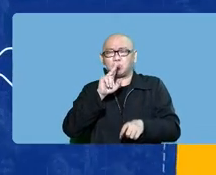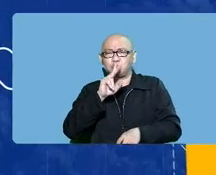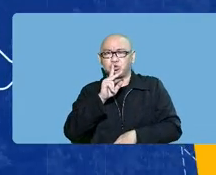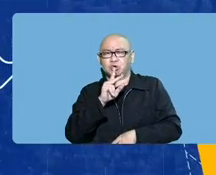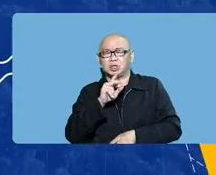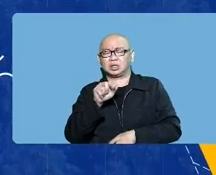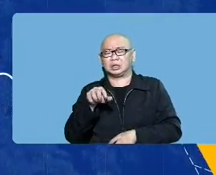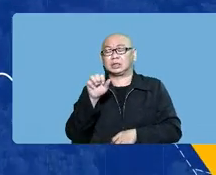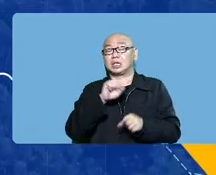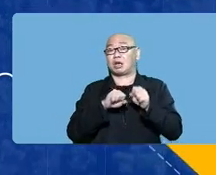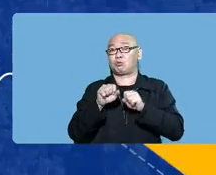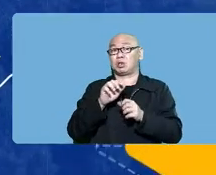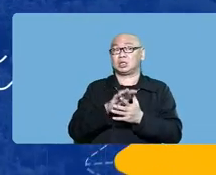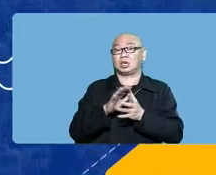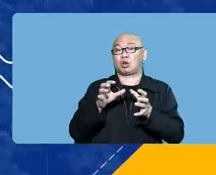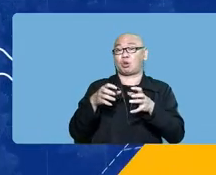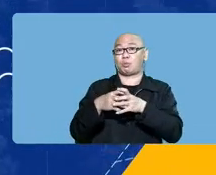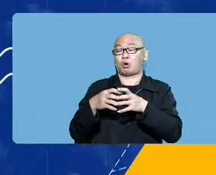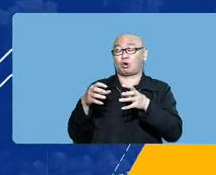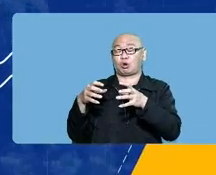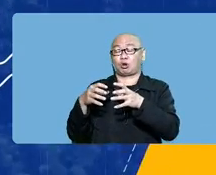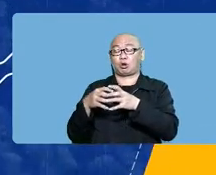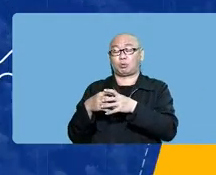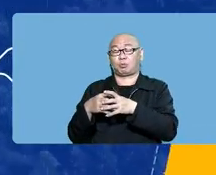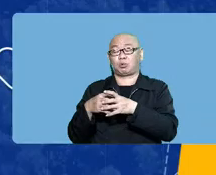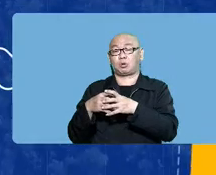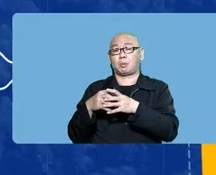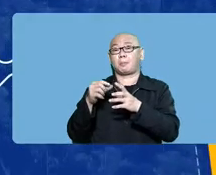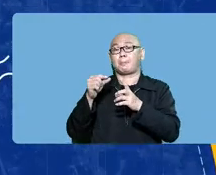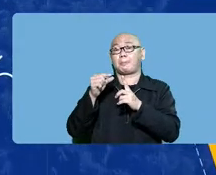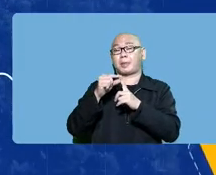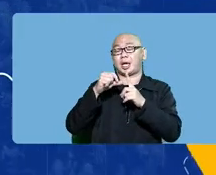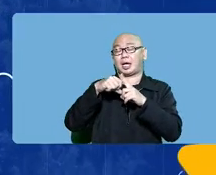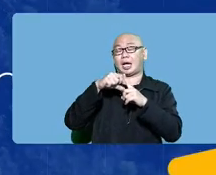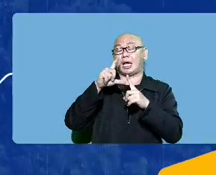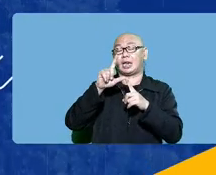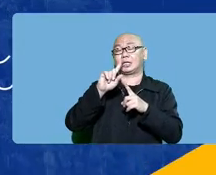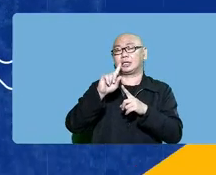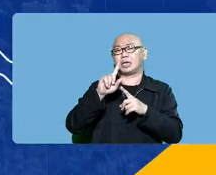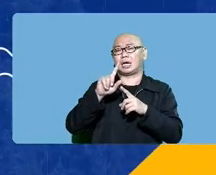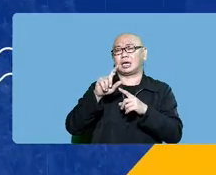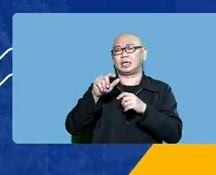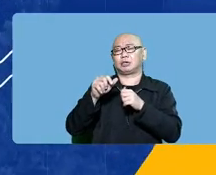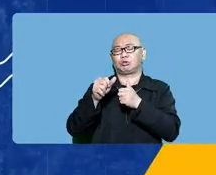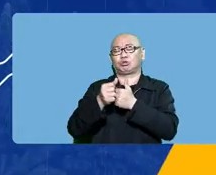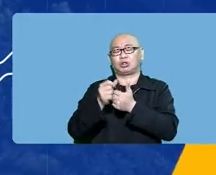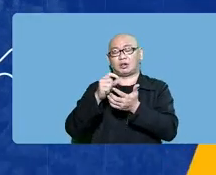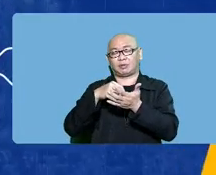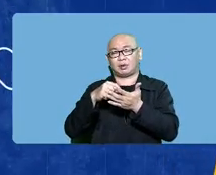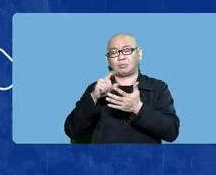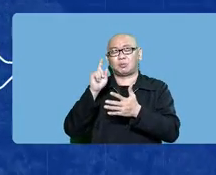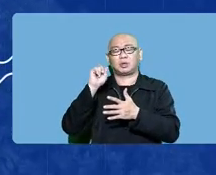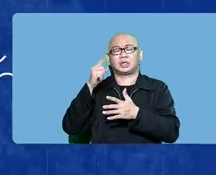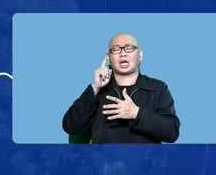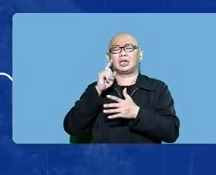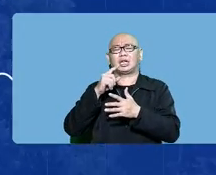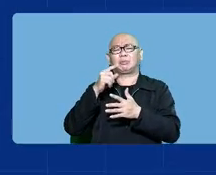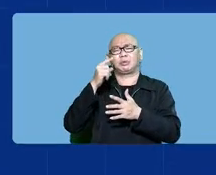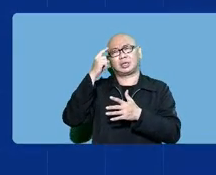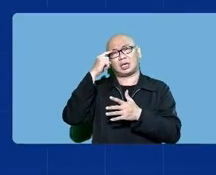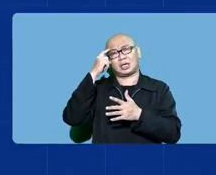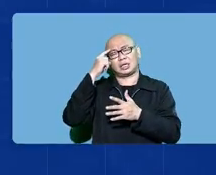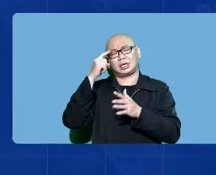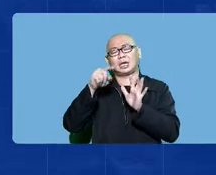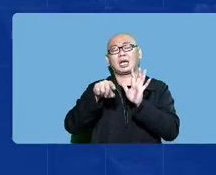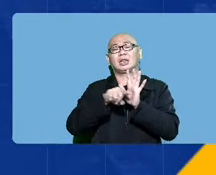biasanya dilakukan di kelompok-kelompok PKL yang tidak terdaftar, maka biasanya pemerintah juga memiliki pikiran yang negatif